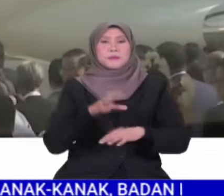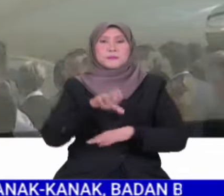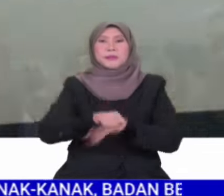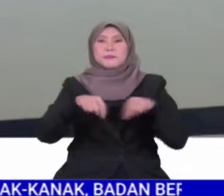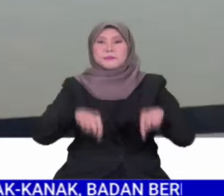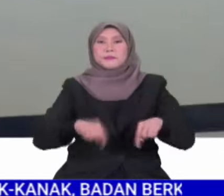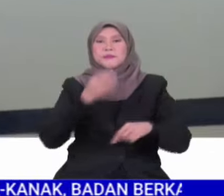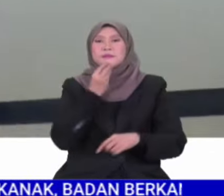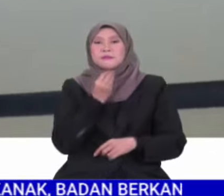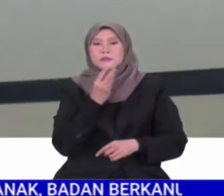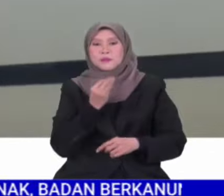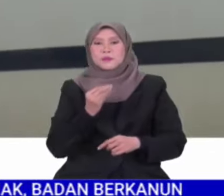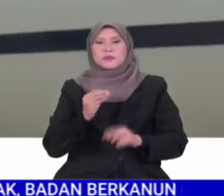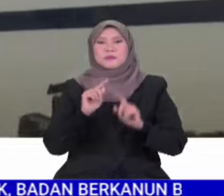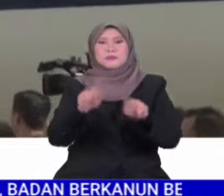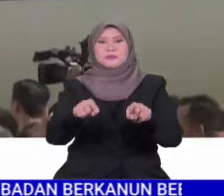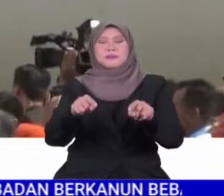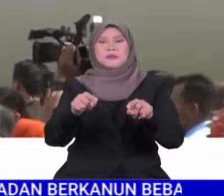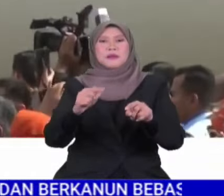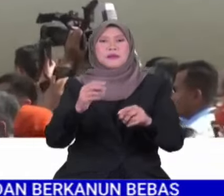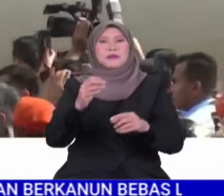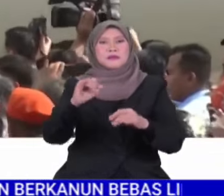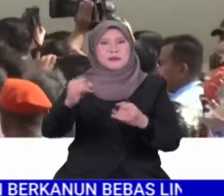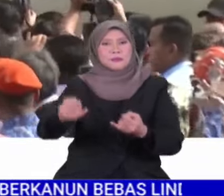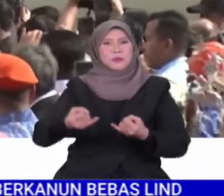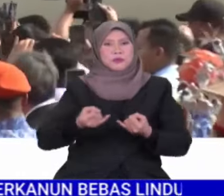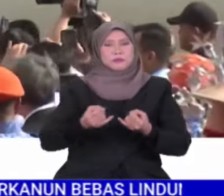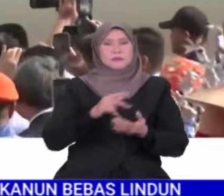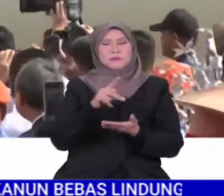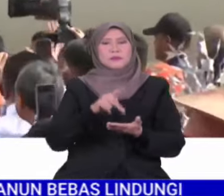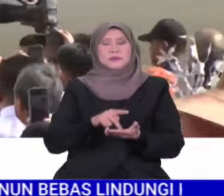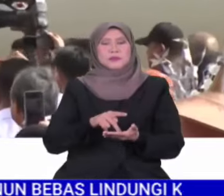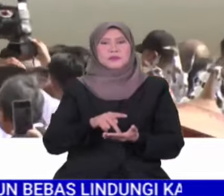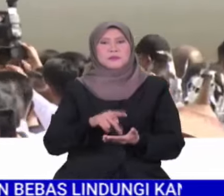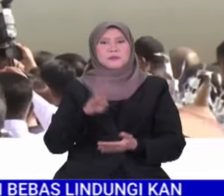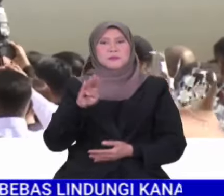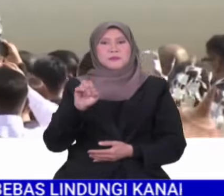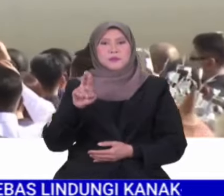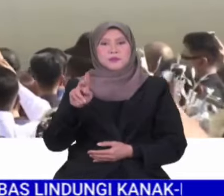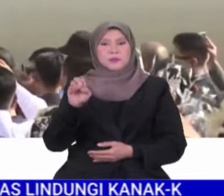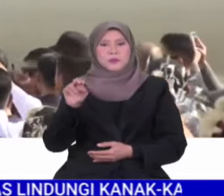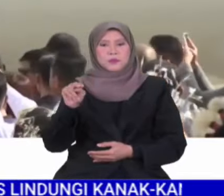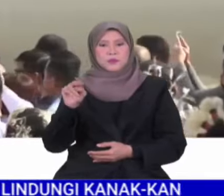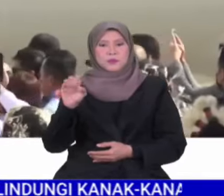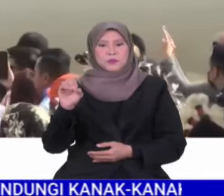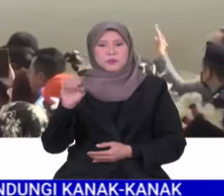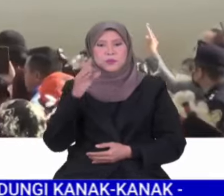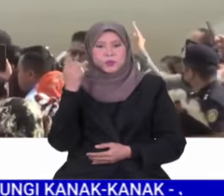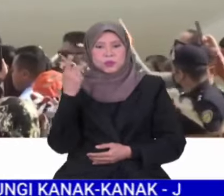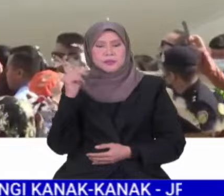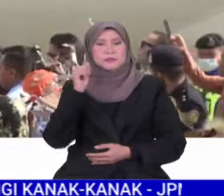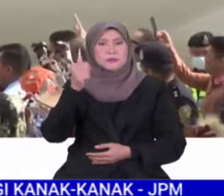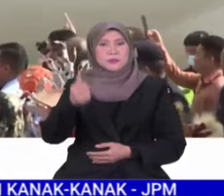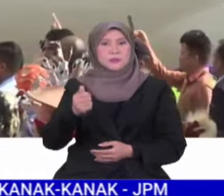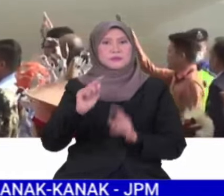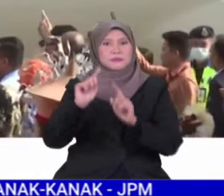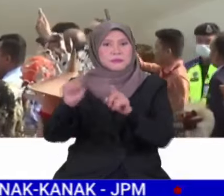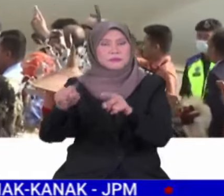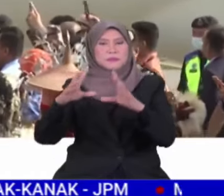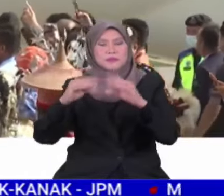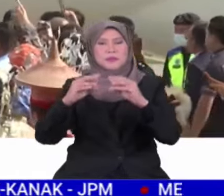ini Datuk Seri Anwar dijadual menghadiri Majlis Jamuan Negeri di Pusat Konvensyen Borneo Kuching, manakala esok beliau akan